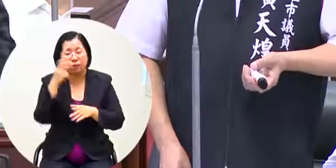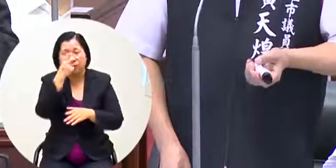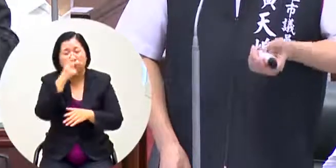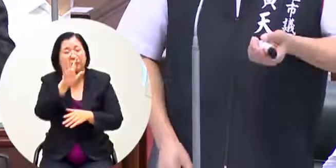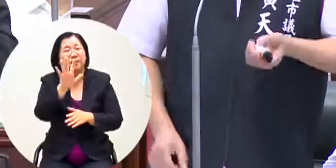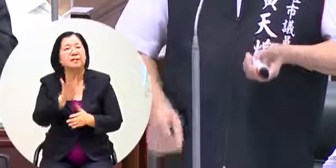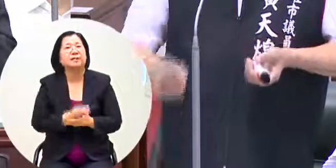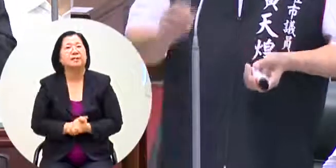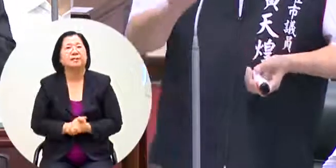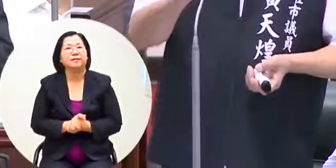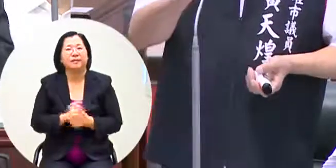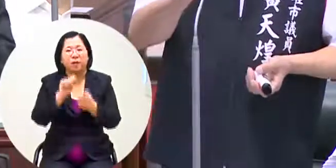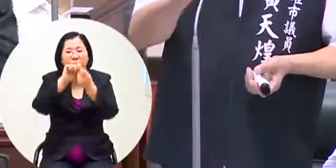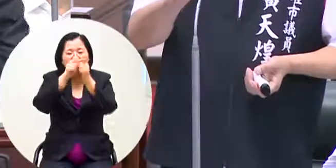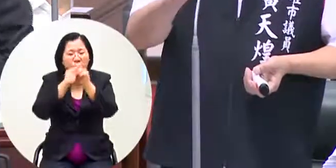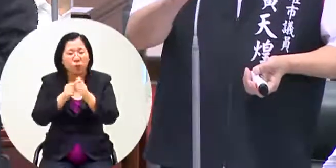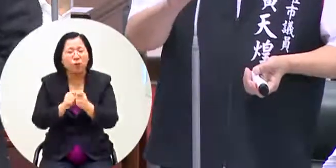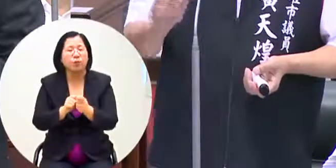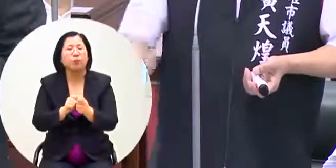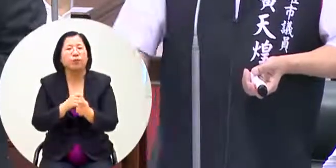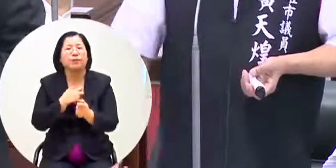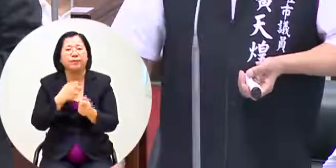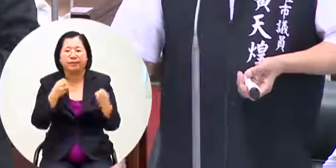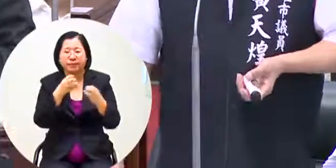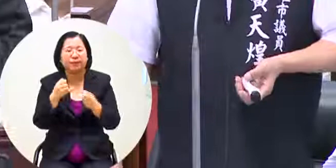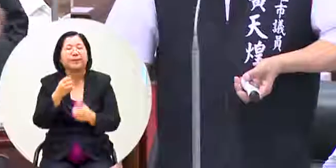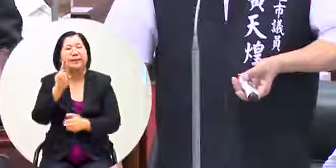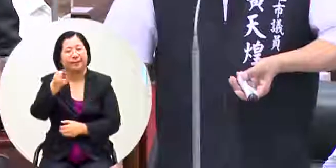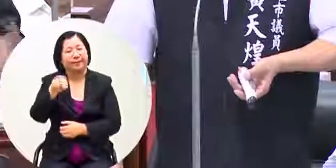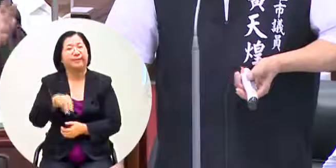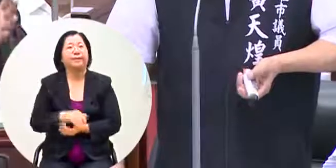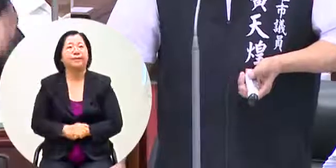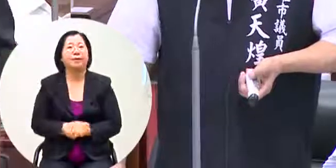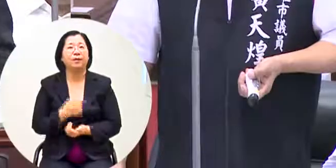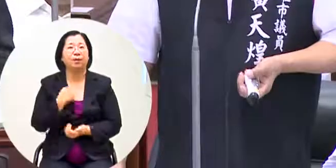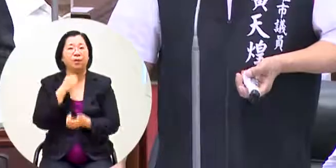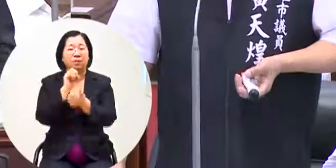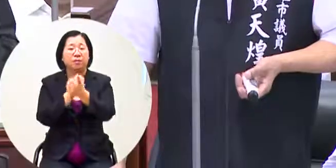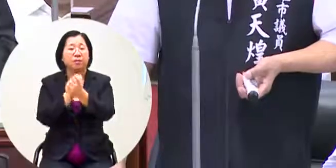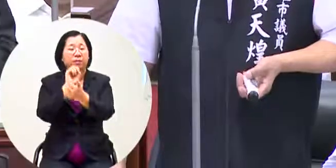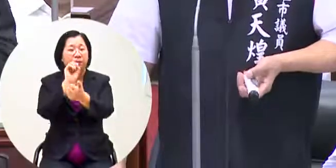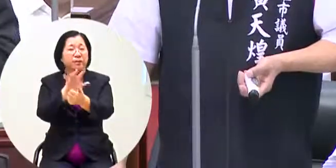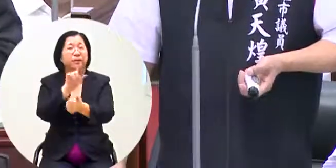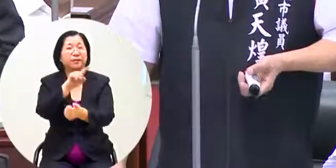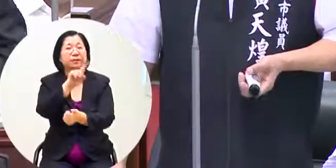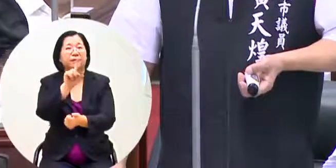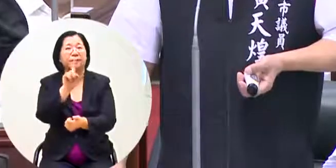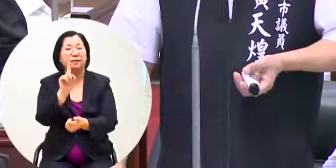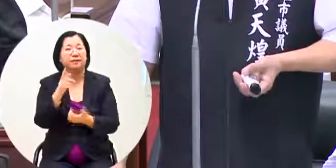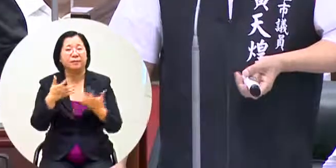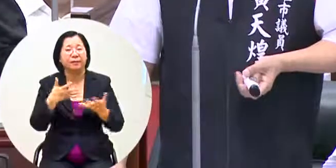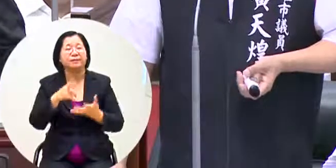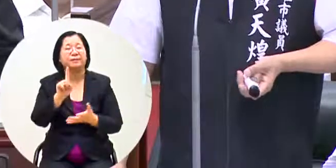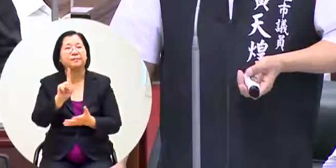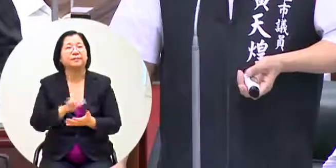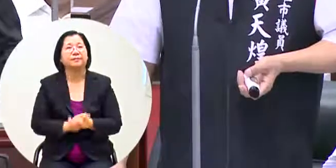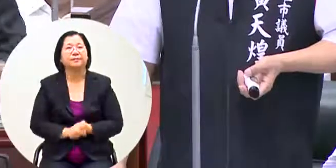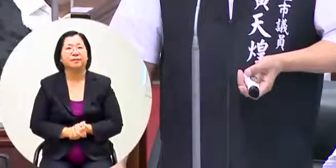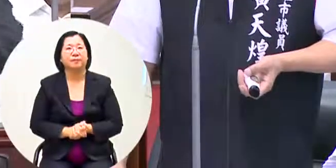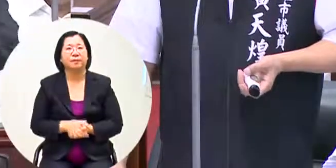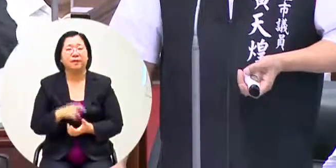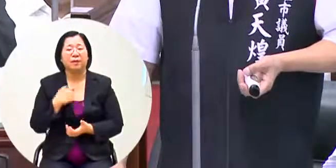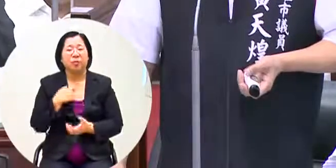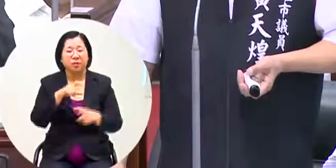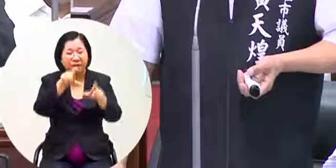讨论。但是我甲议员报告一件代志，我都市计划通过的范围是这个样子，我一定要照这个都市计划范围先施工完